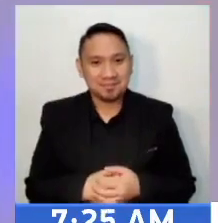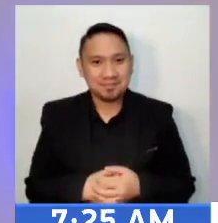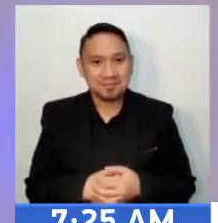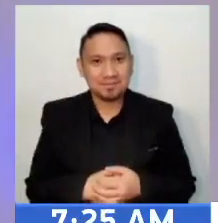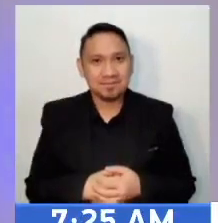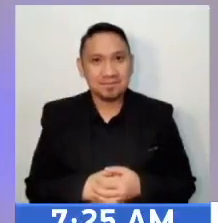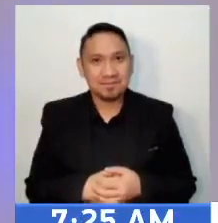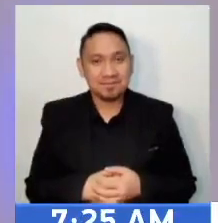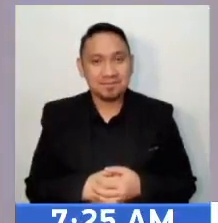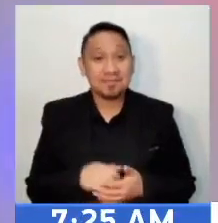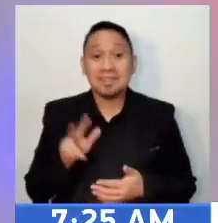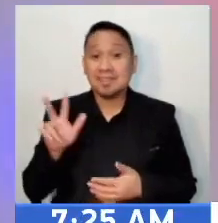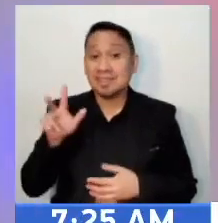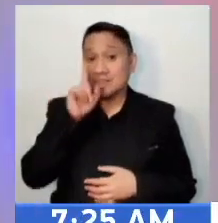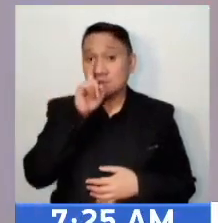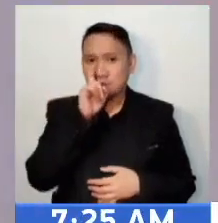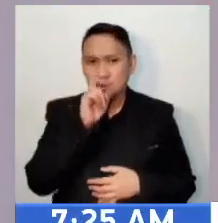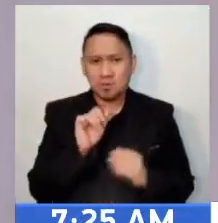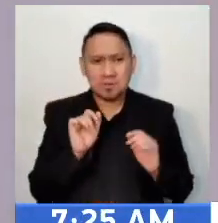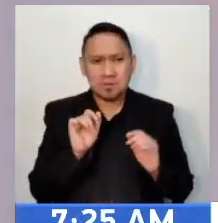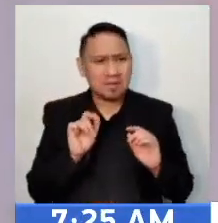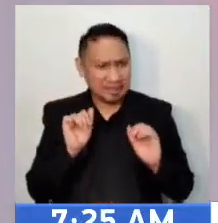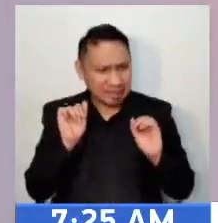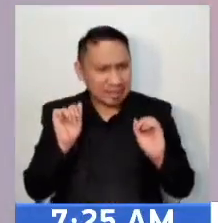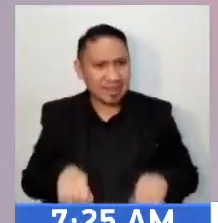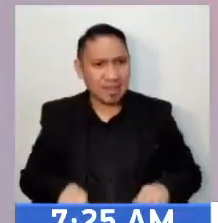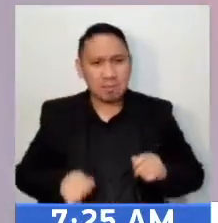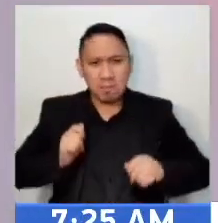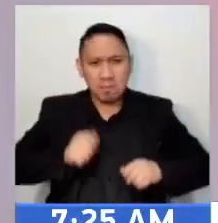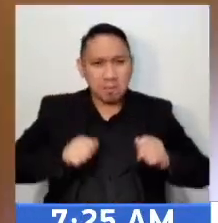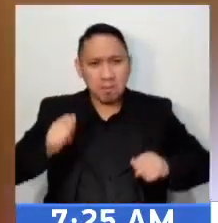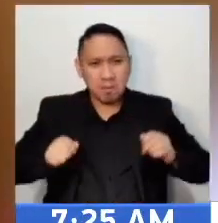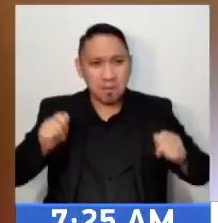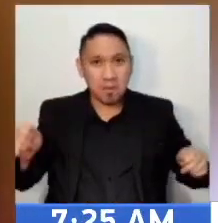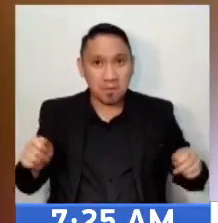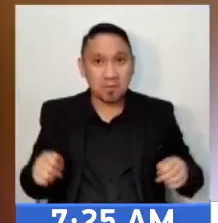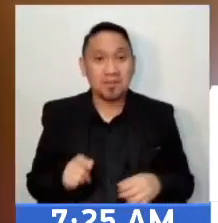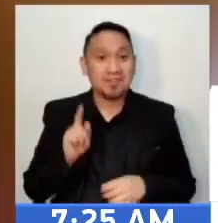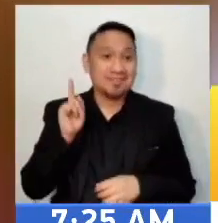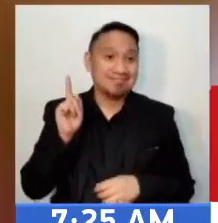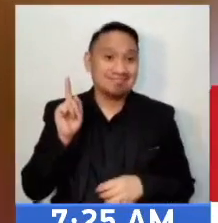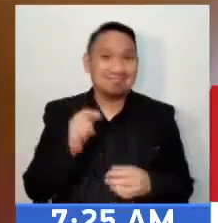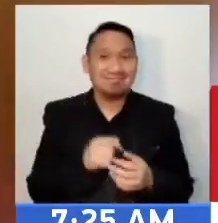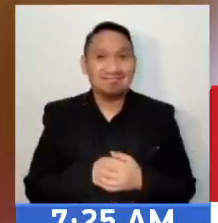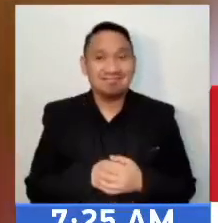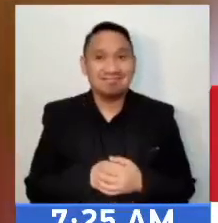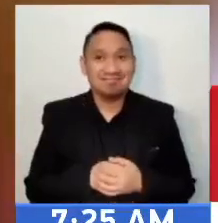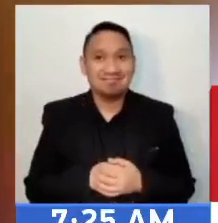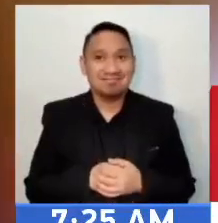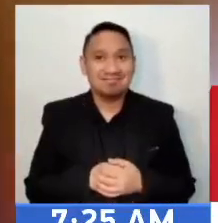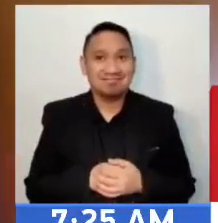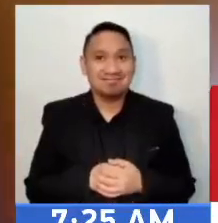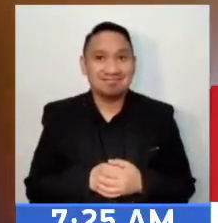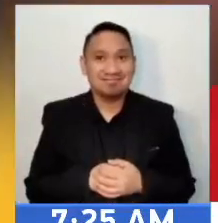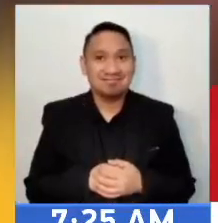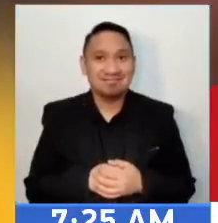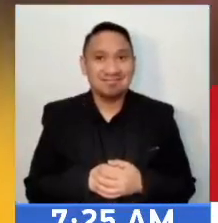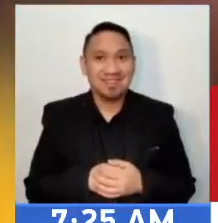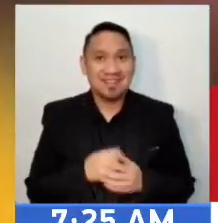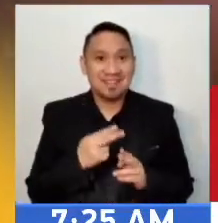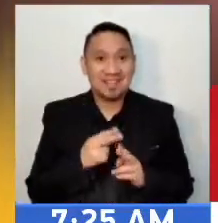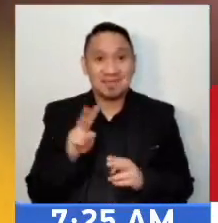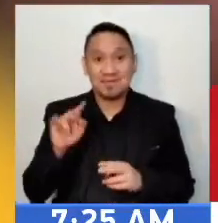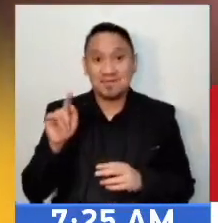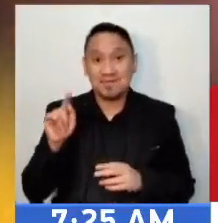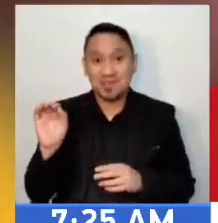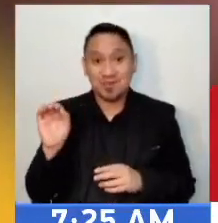3 years old pa lang pero kaya nang tumugtog ng drums sa anak ni Nasab Magalona at Jim Baccaro na si Vito. Ang mga paborito nito,